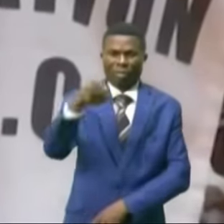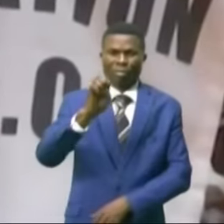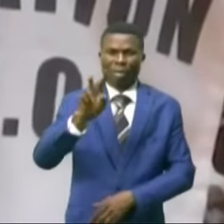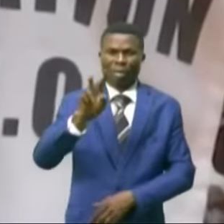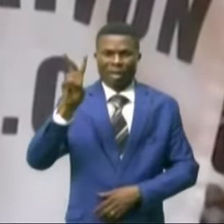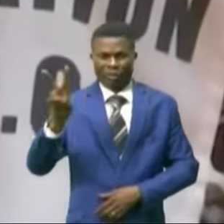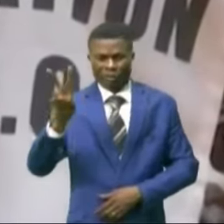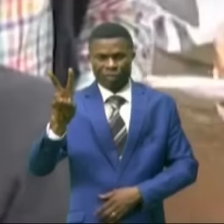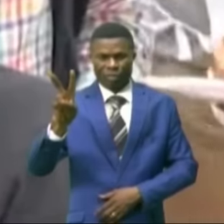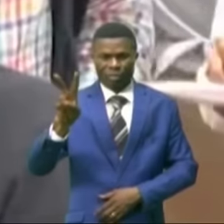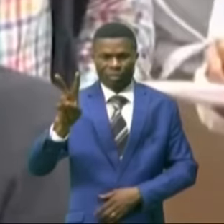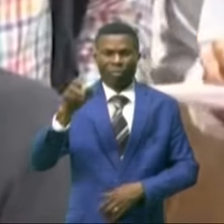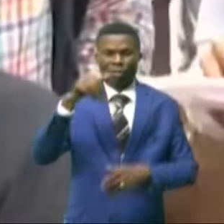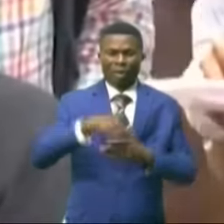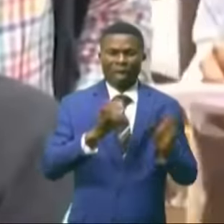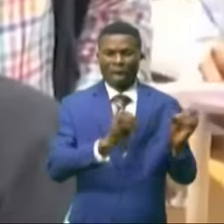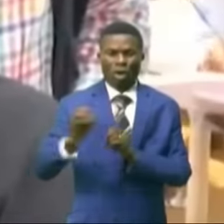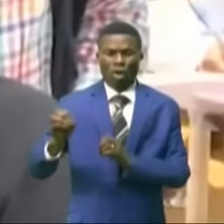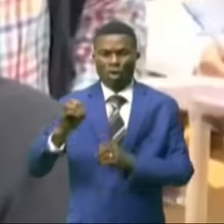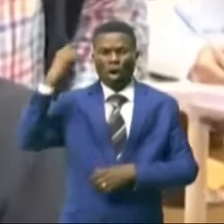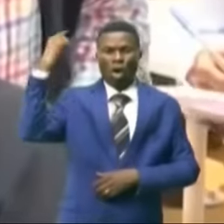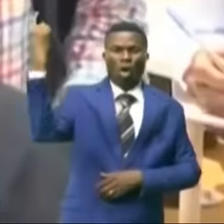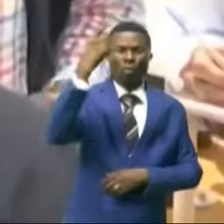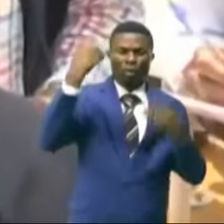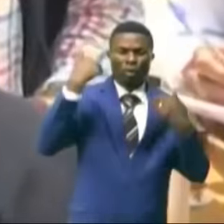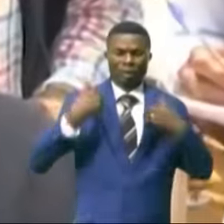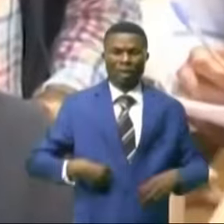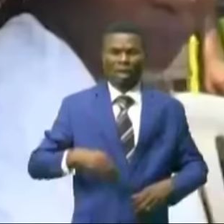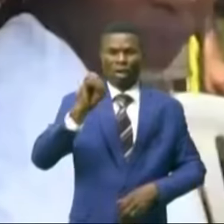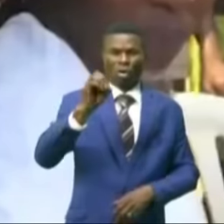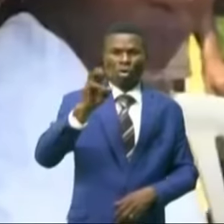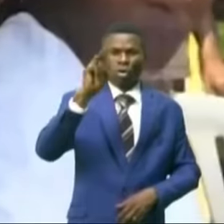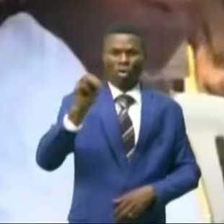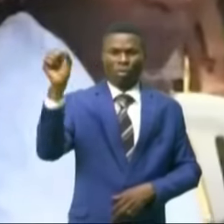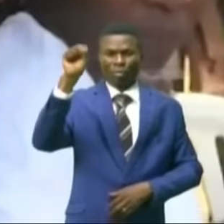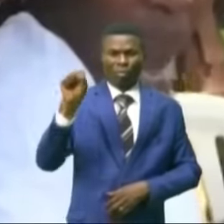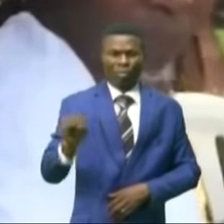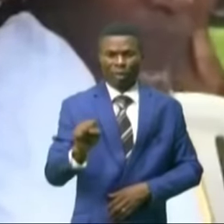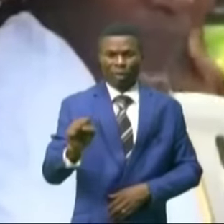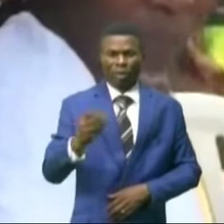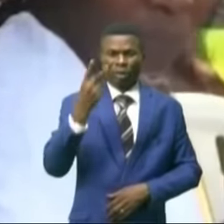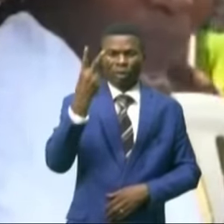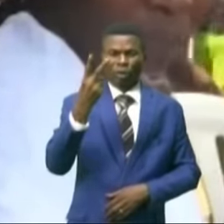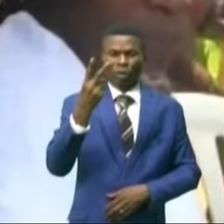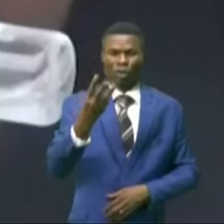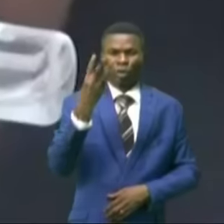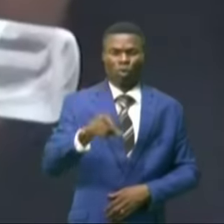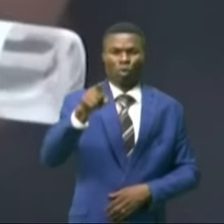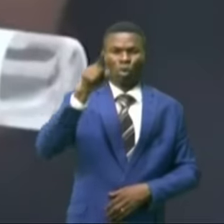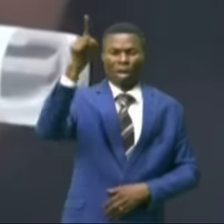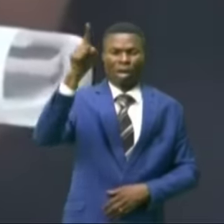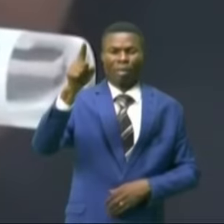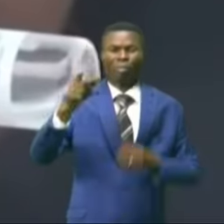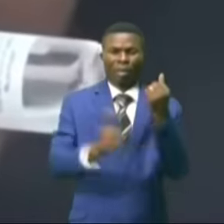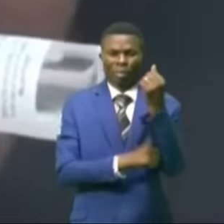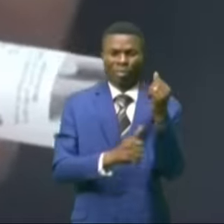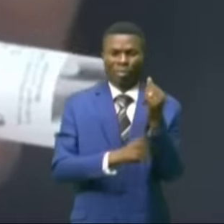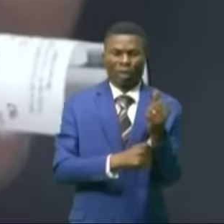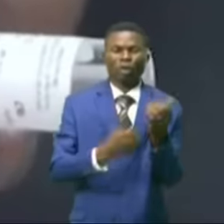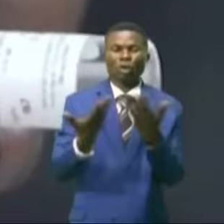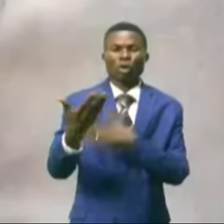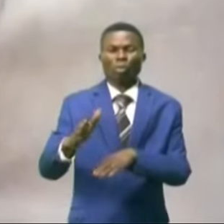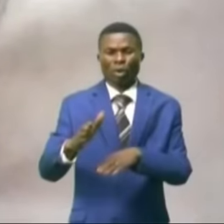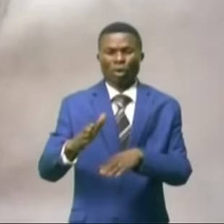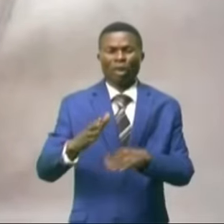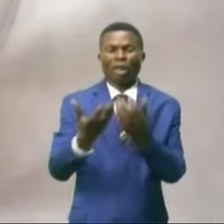noter que selon l'Organisation mondiale de la santé, OMS en sigle, 2 à 3 millions de vies humaines sont sauvées chaque année grâce